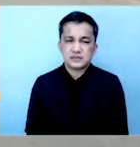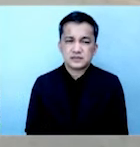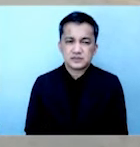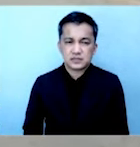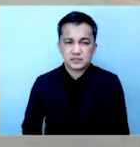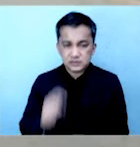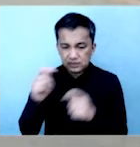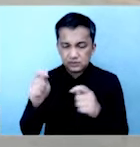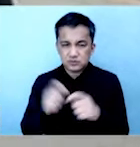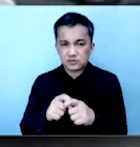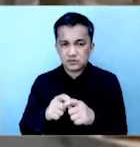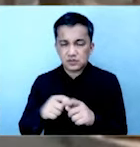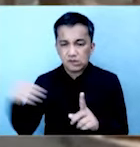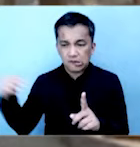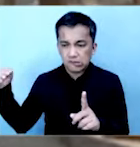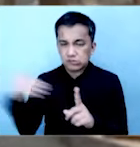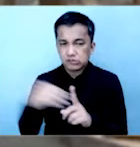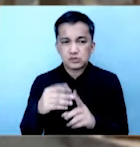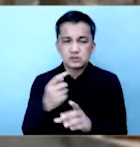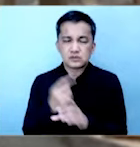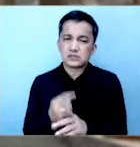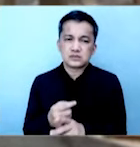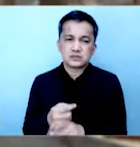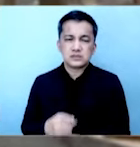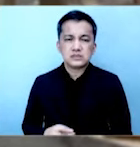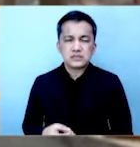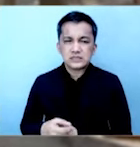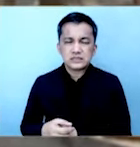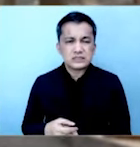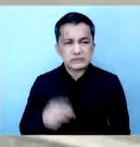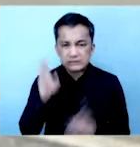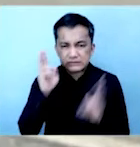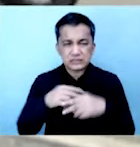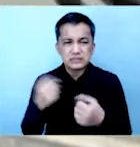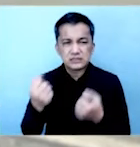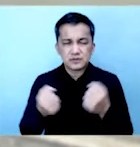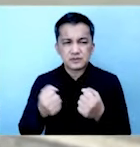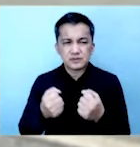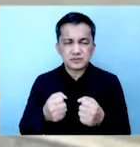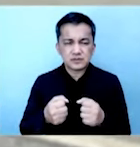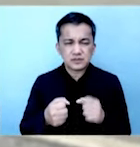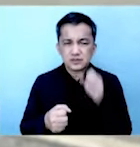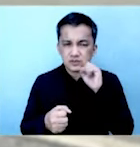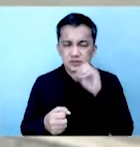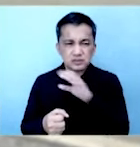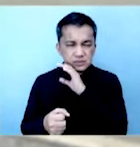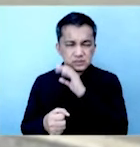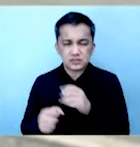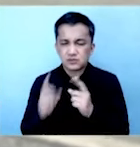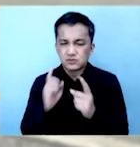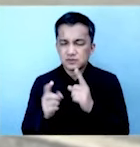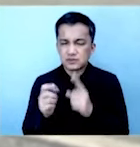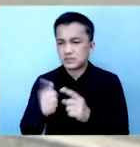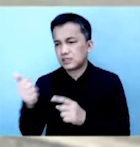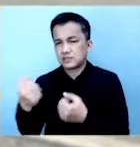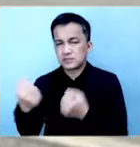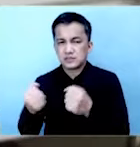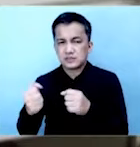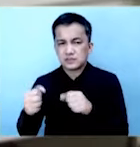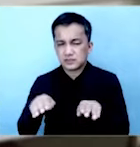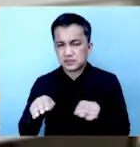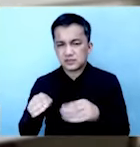ang nakasalubong ng truck, hindi raw napansin ng driver ang matanda dahil kausap niya ang isa pang truck driver na nasa kabilang